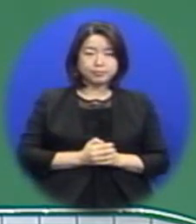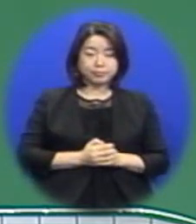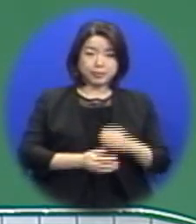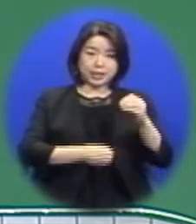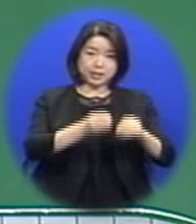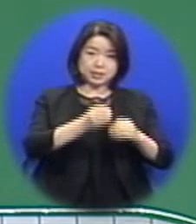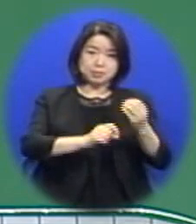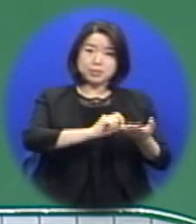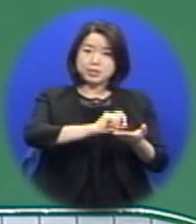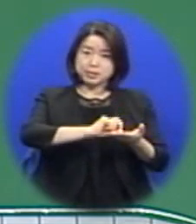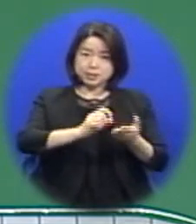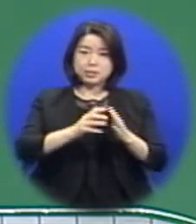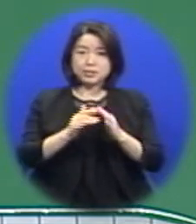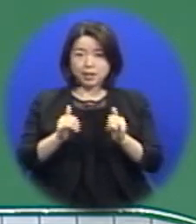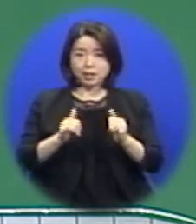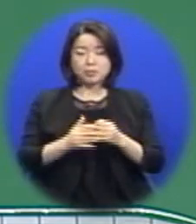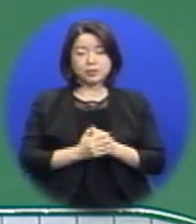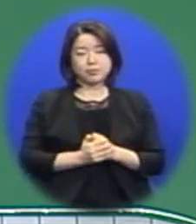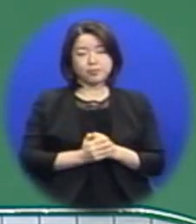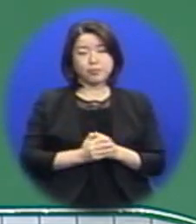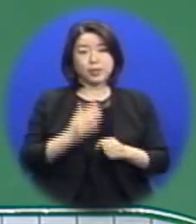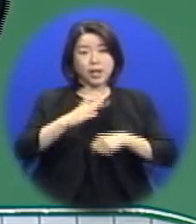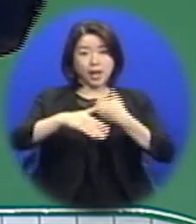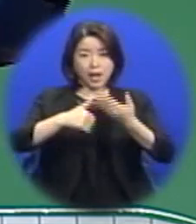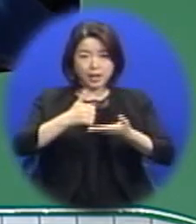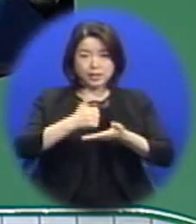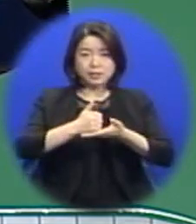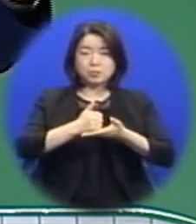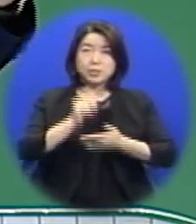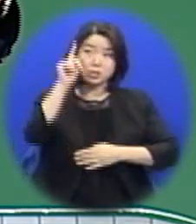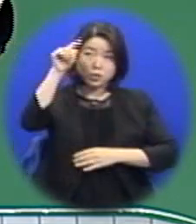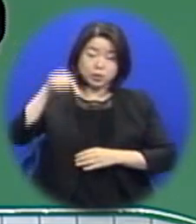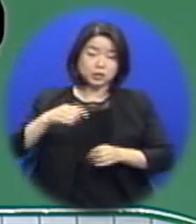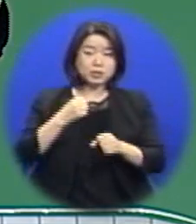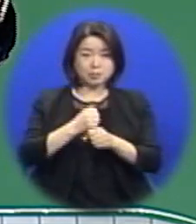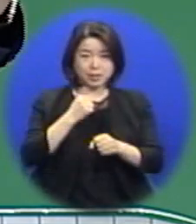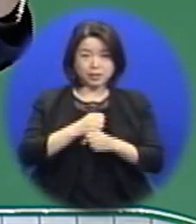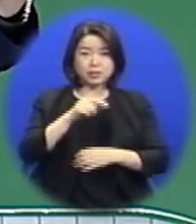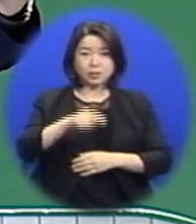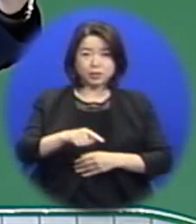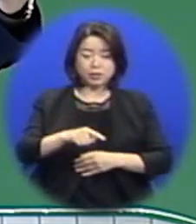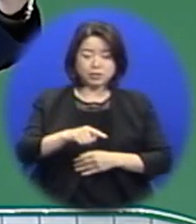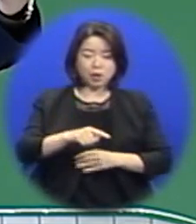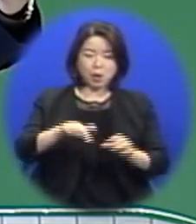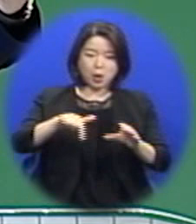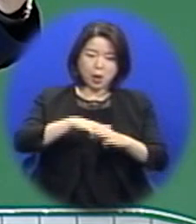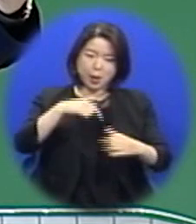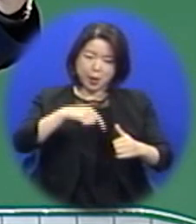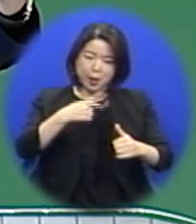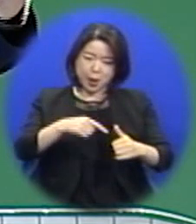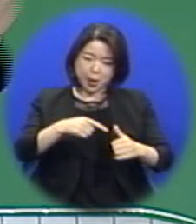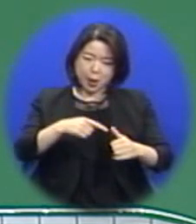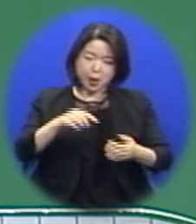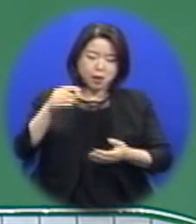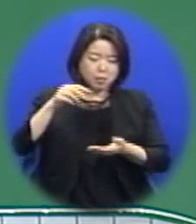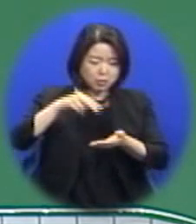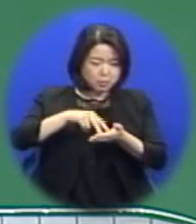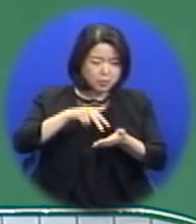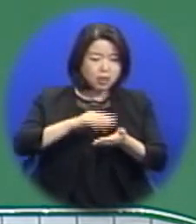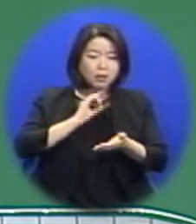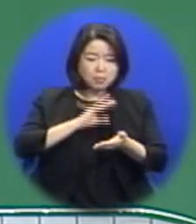시편 기자는 하나님이 천지를 창조하셨다는 것을 교리적으로 믿고 있는 게 아닙니다.